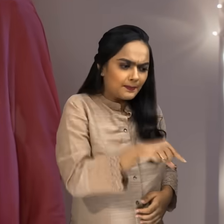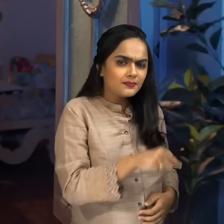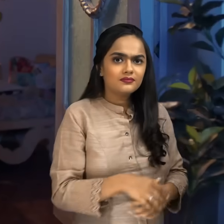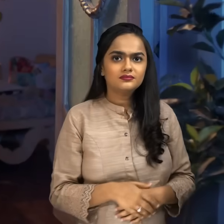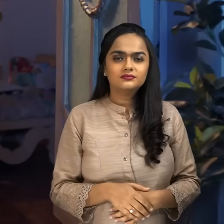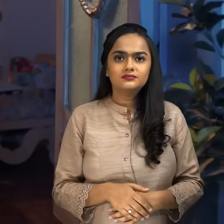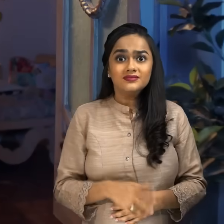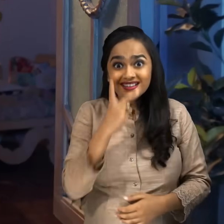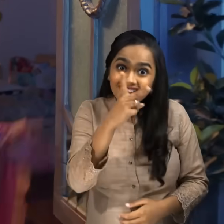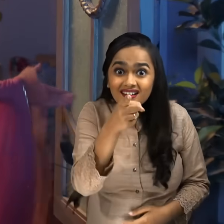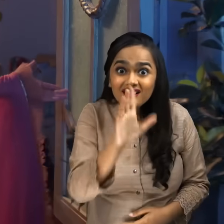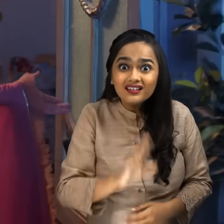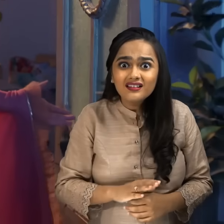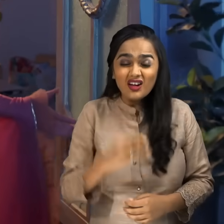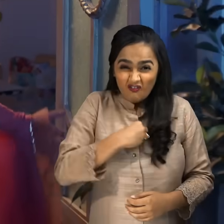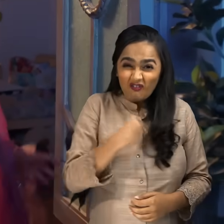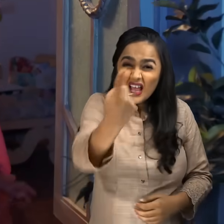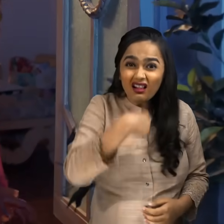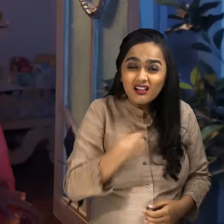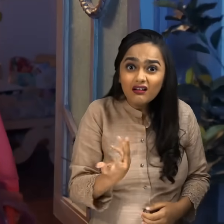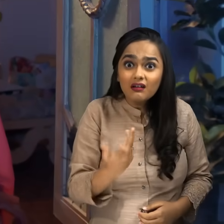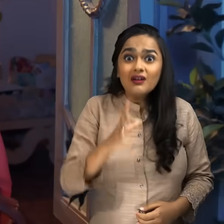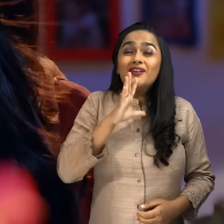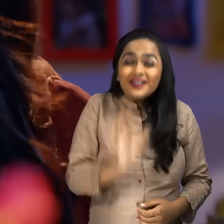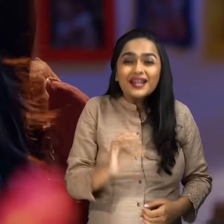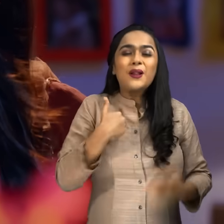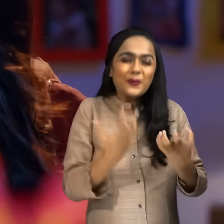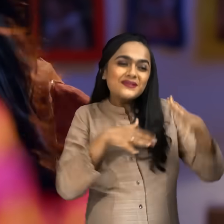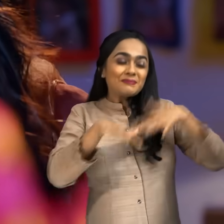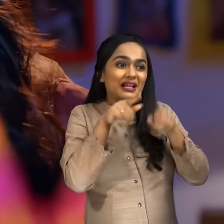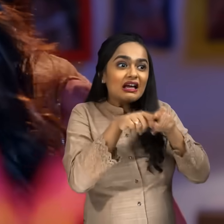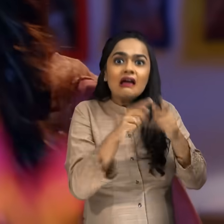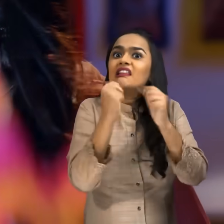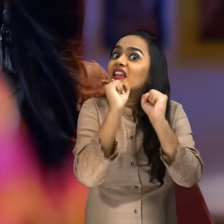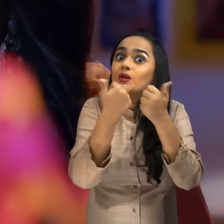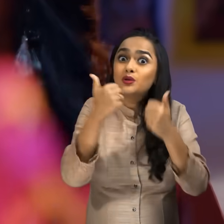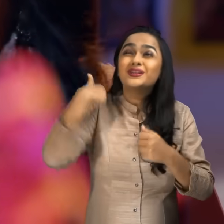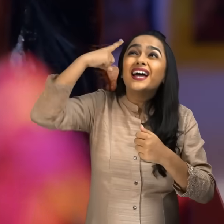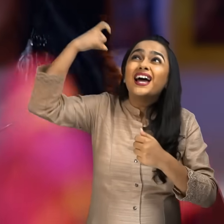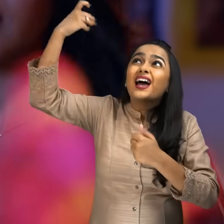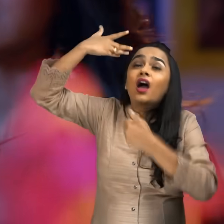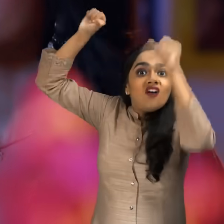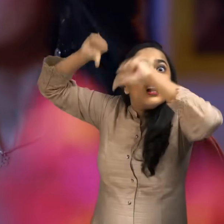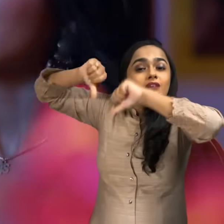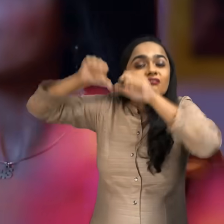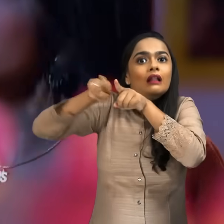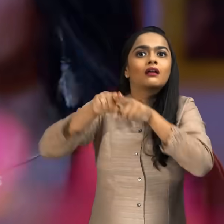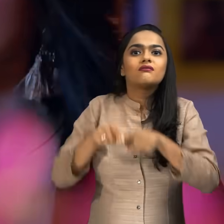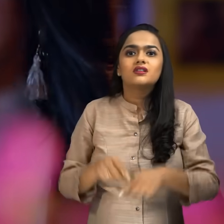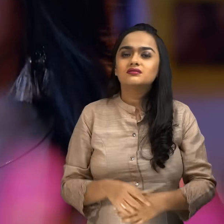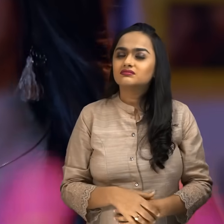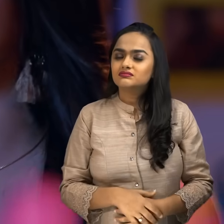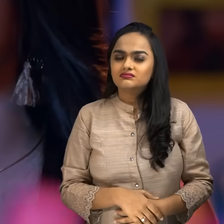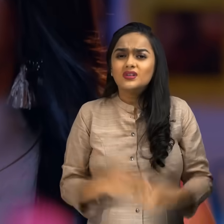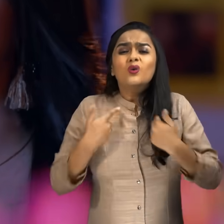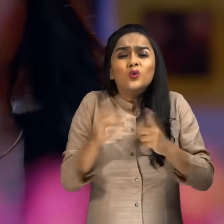प्रीतो। देखा, तरस आ रहा है आपको? रियलिटी में तो दूर की बात है, मेरी लव स्टोरी ना इस घर में इमेजिनेशन में भी कभी